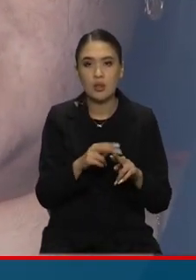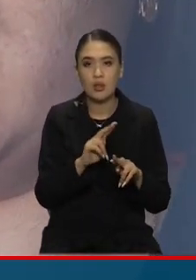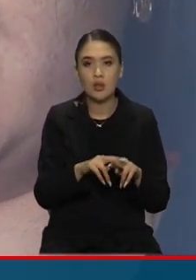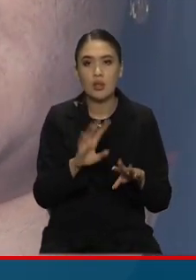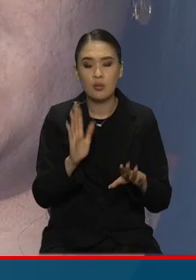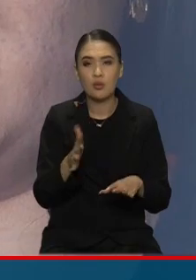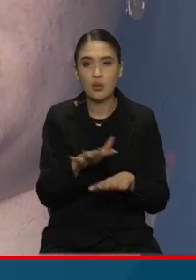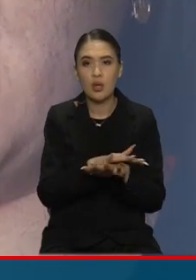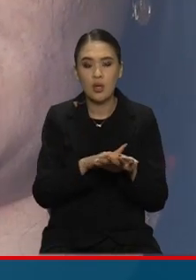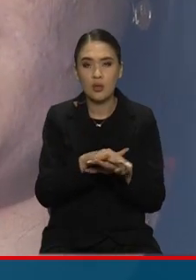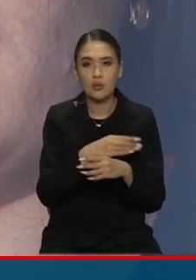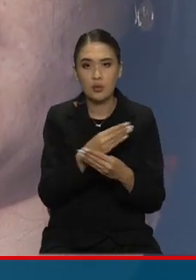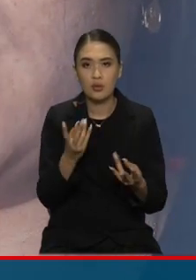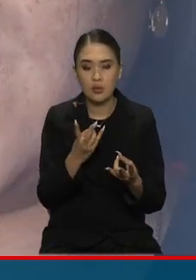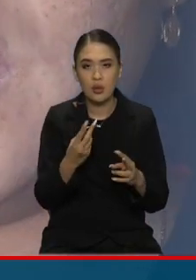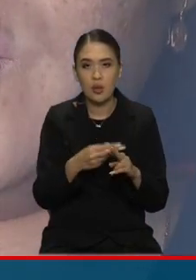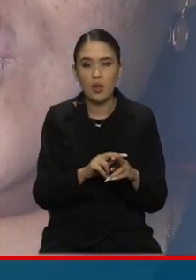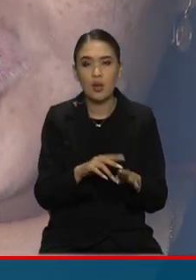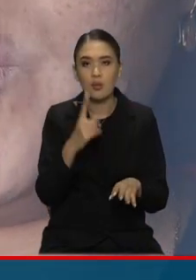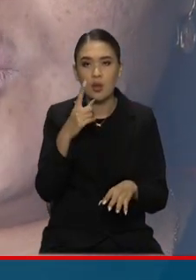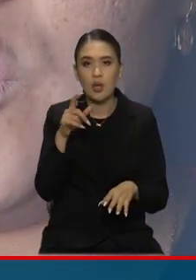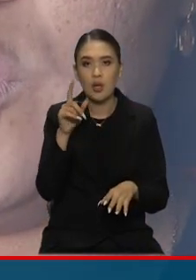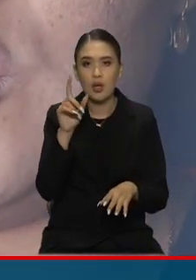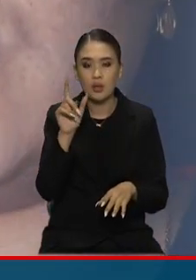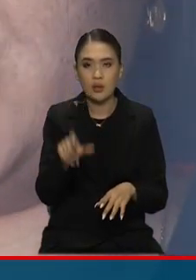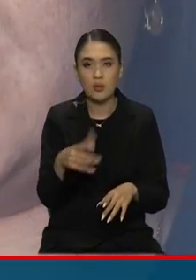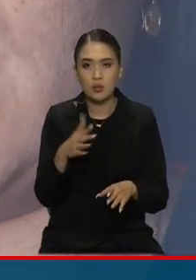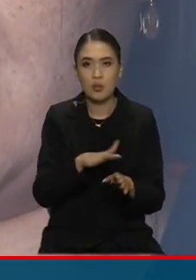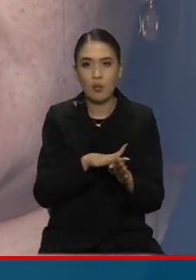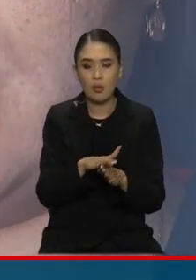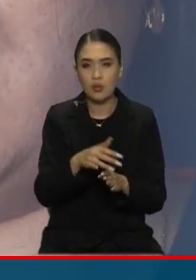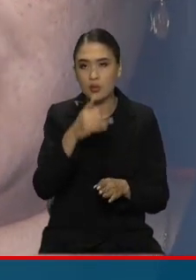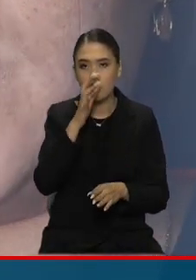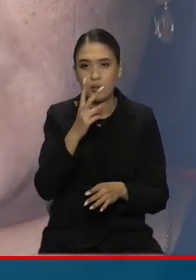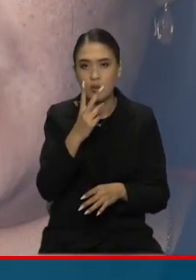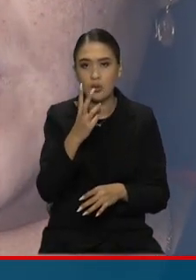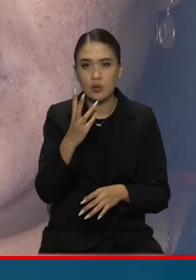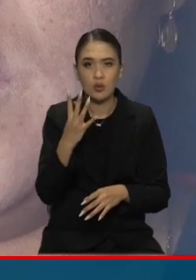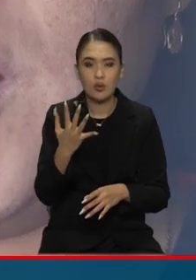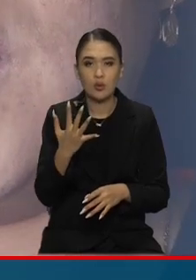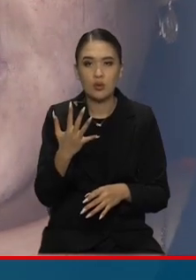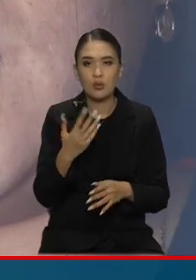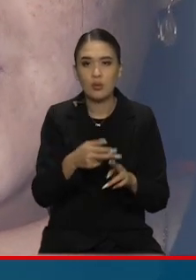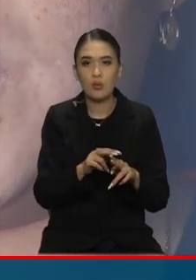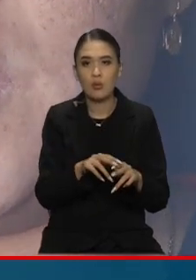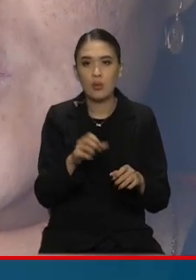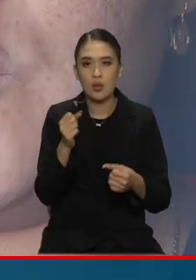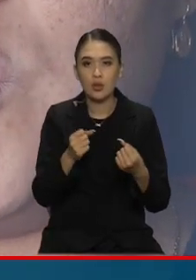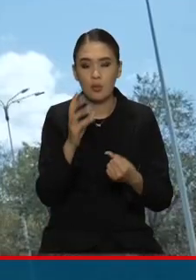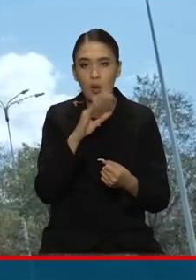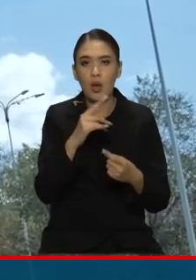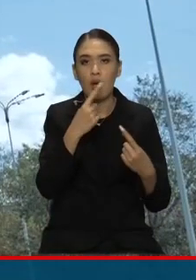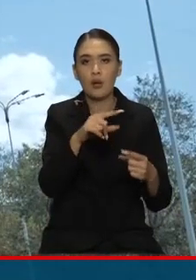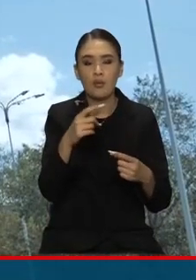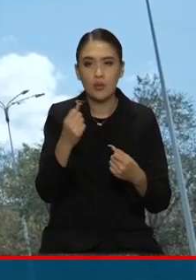халыққа жеткізуіміз керек. Біз өткен бір адамға полный болсақ, ол жетпейді уже. 2-3 машинаға, 3-4 машина құйылады, ары қарай қалған машиналар